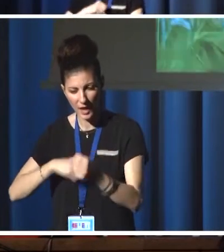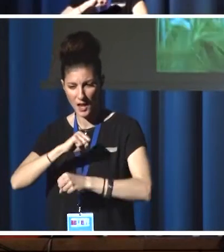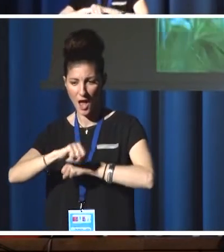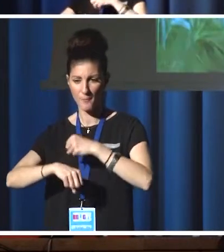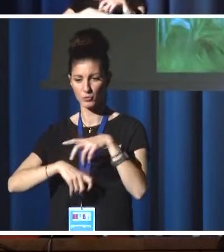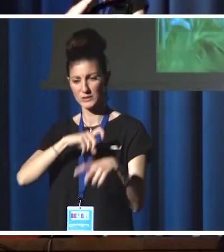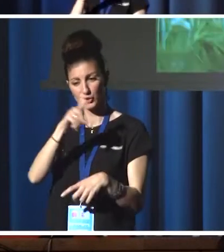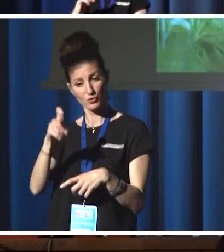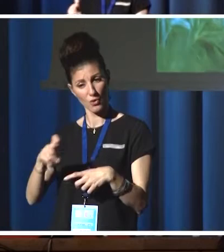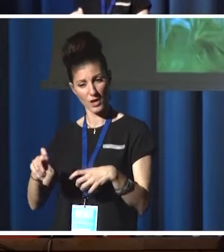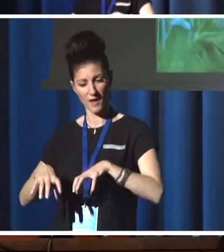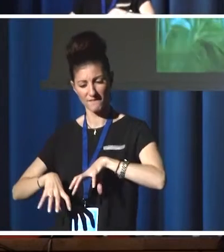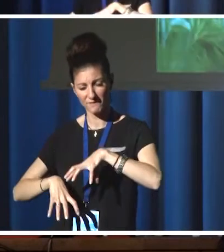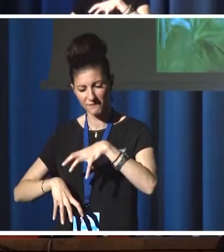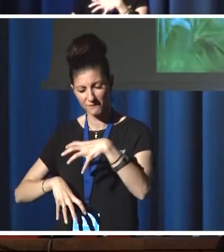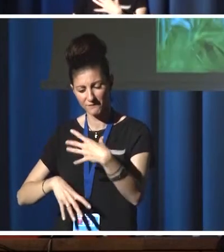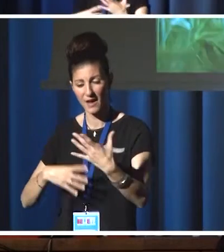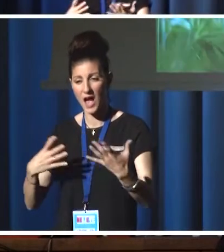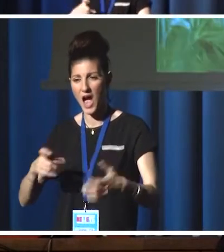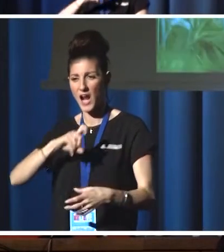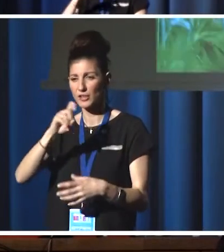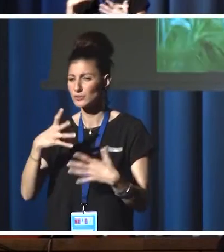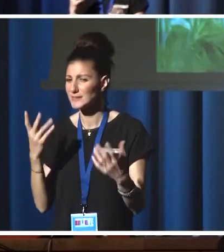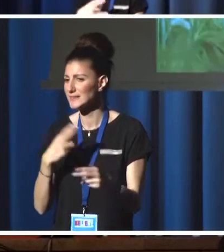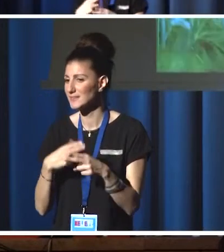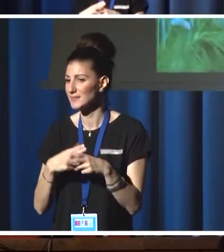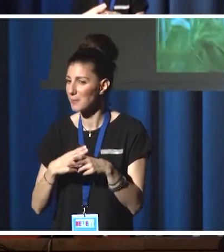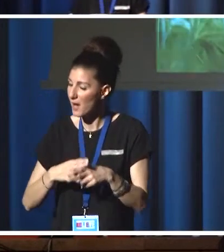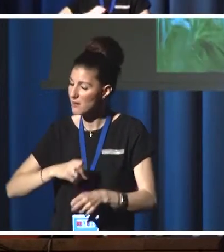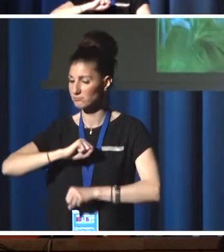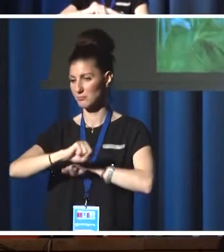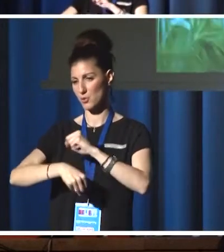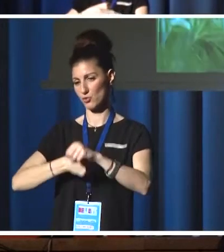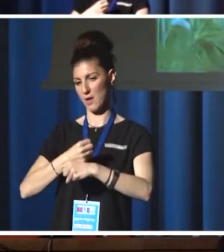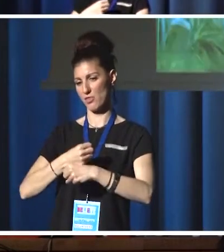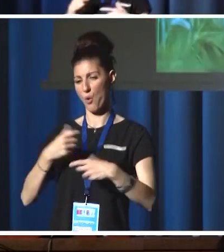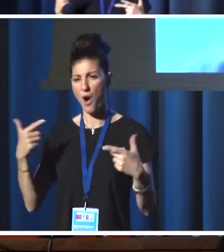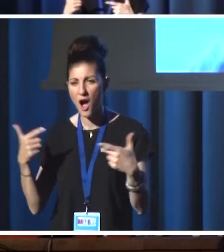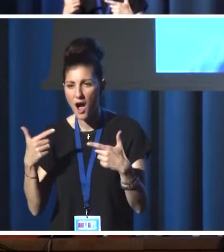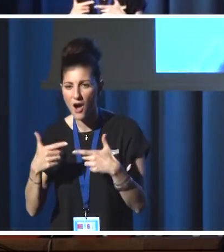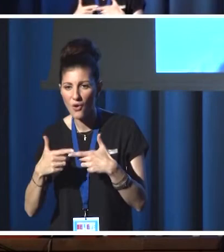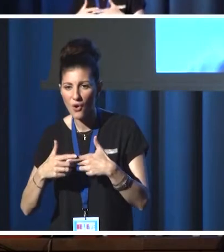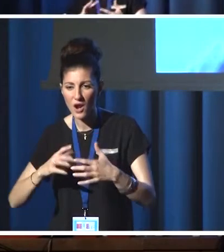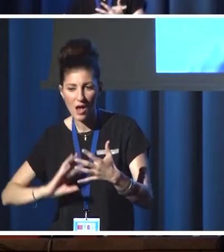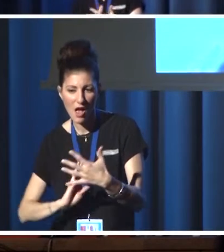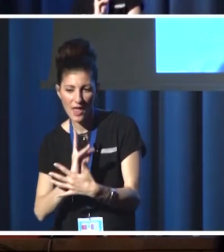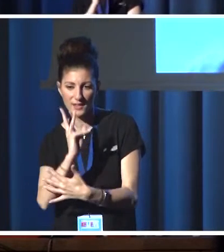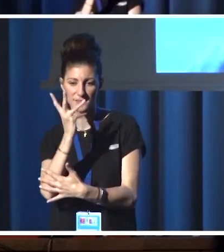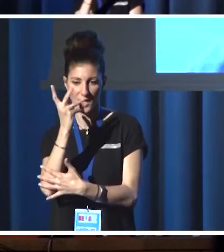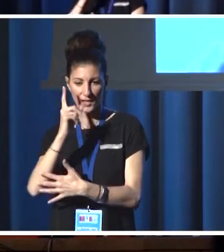ζωή σημαίνει προσπαθώ αγωνίζομαι και εξελίσσομαι ας δούμε